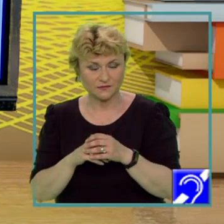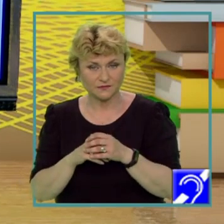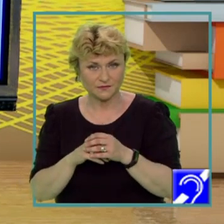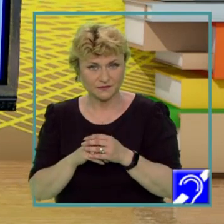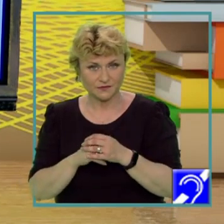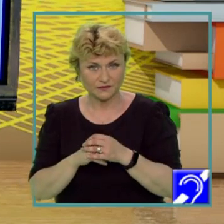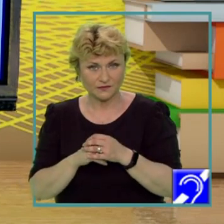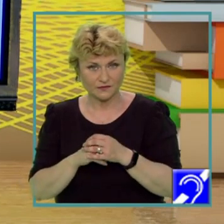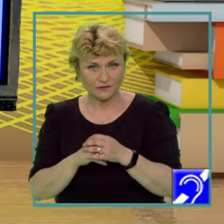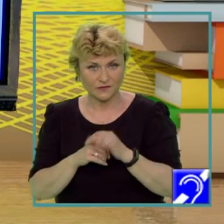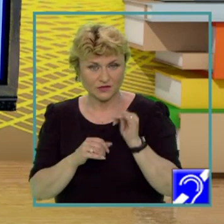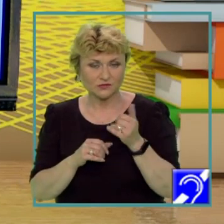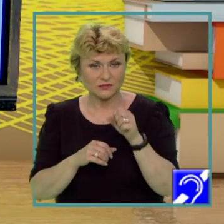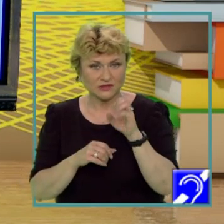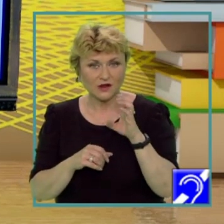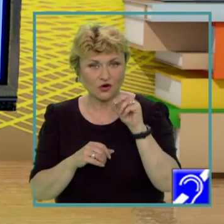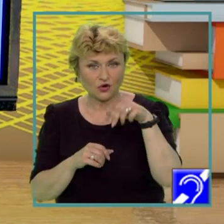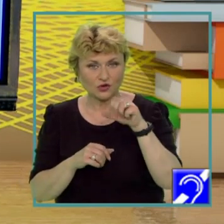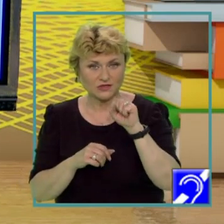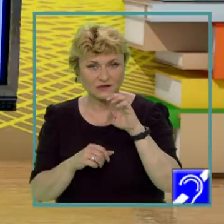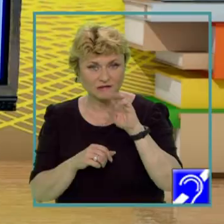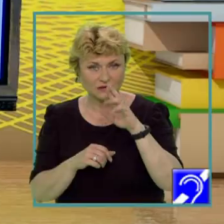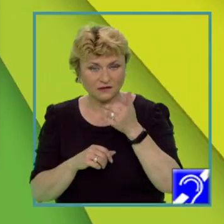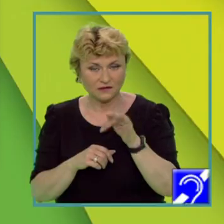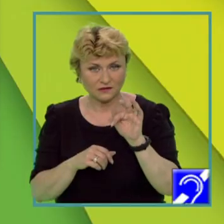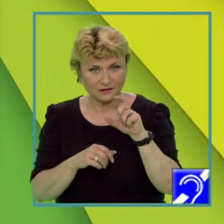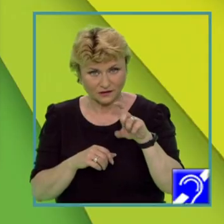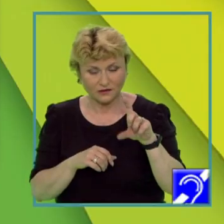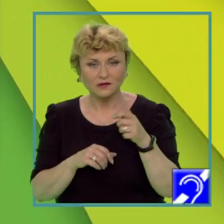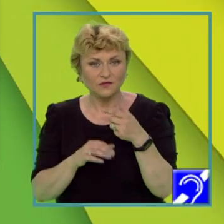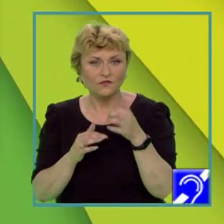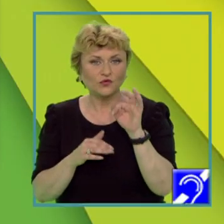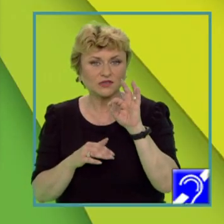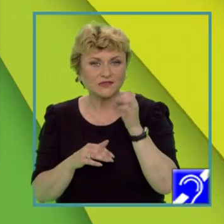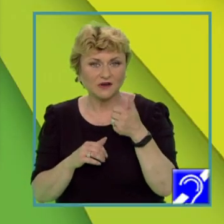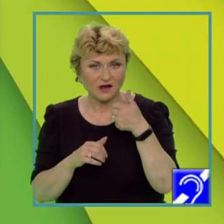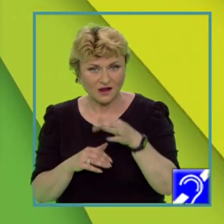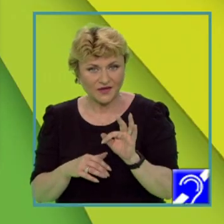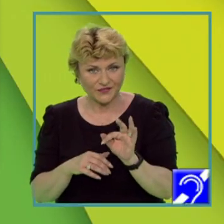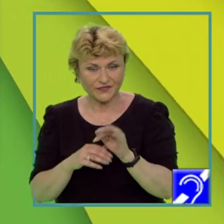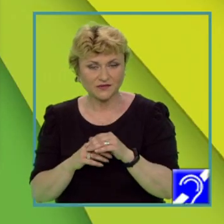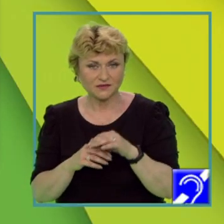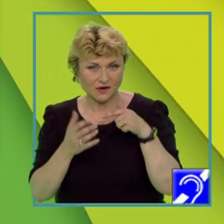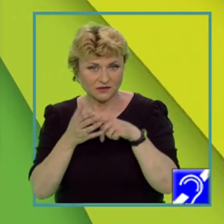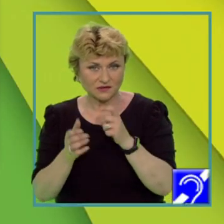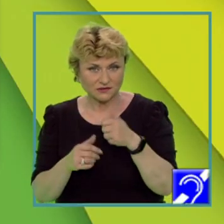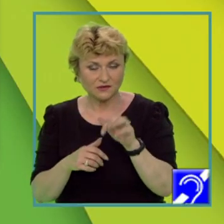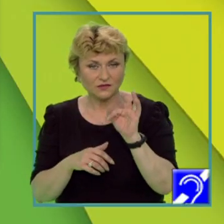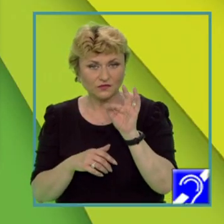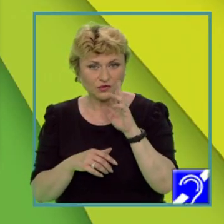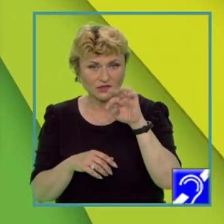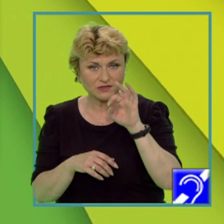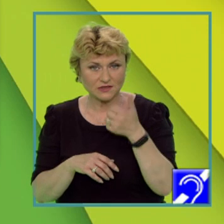doi se consideră o funcție impar f definită pe r cu valori în aer Demonstrați că funcția G